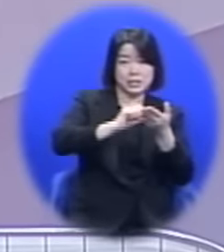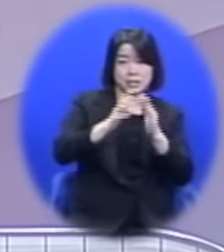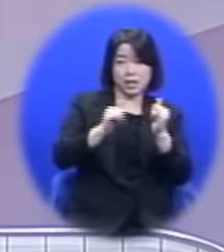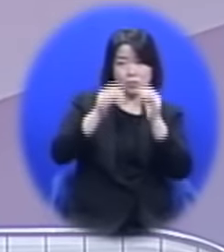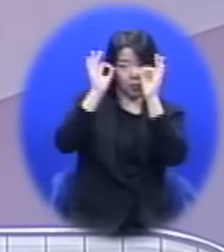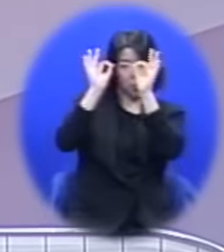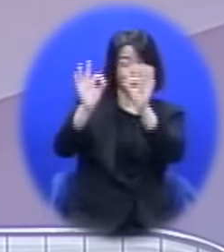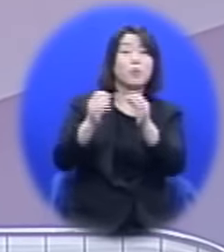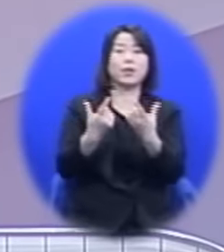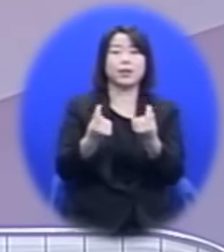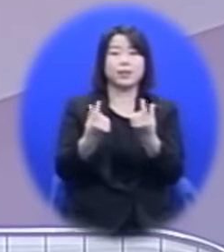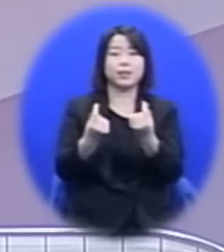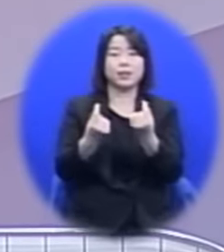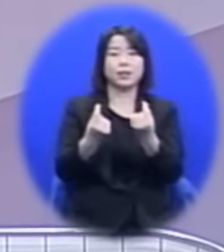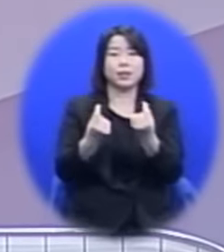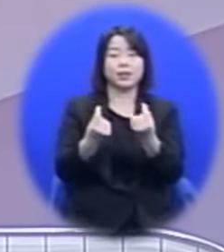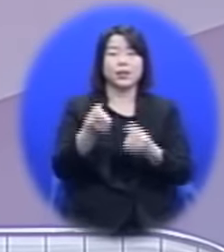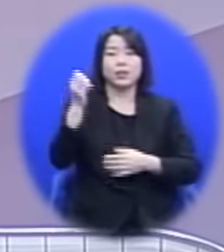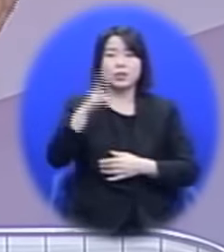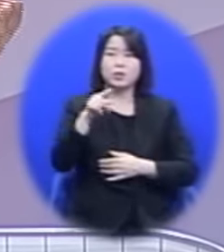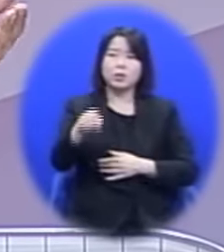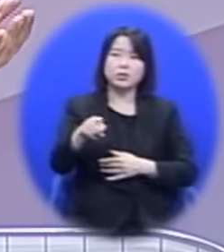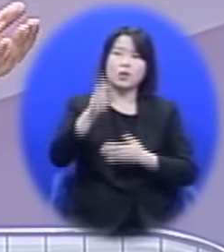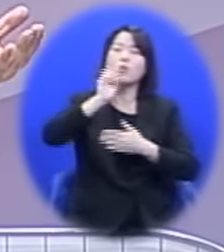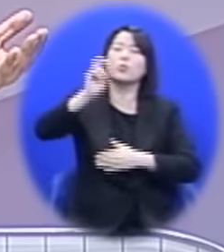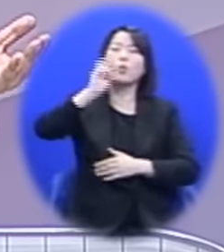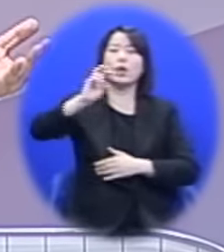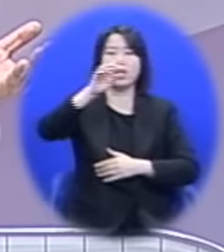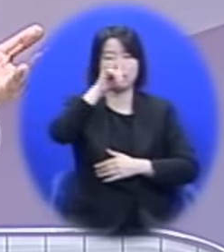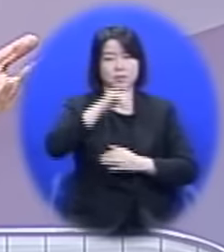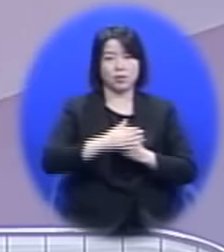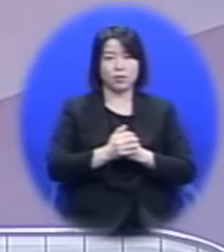같아요. 그리고 그걸 노래했어요.